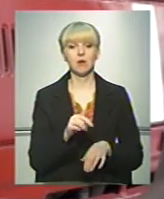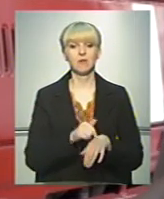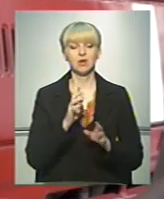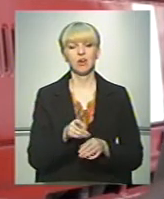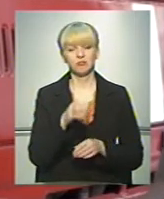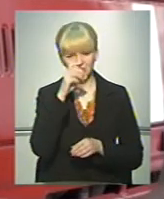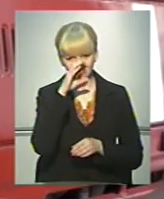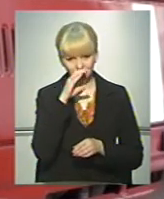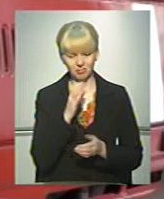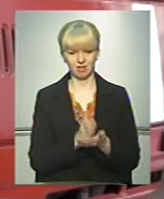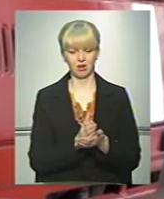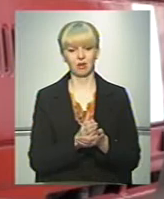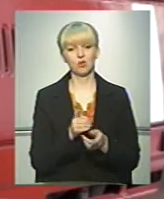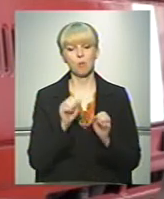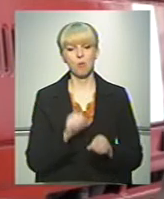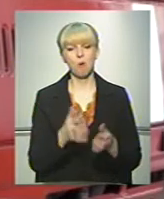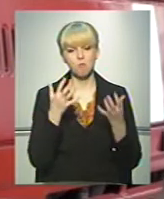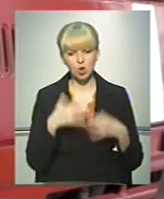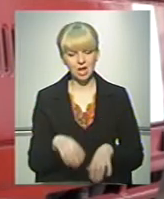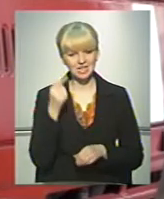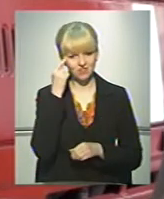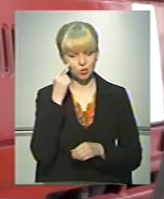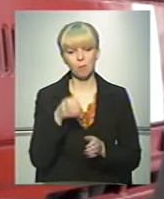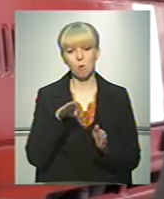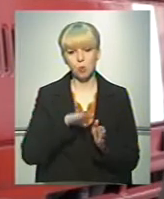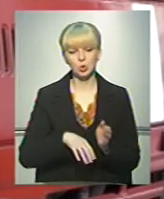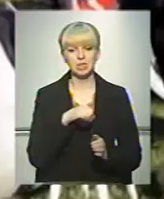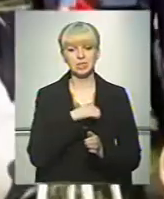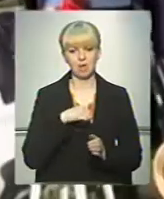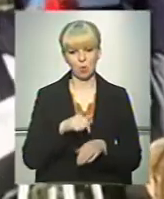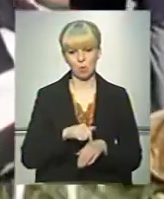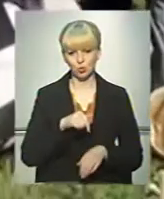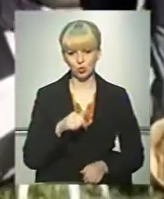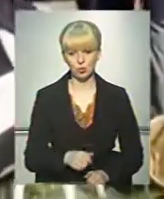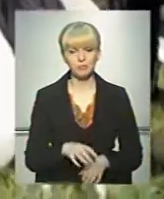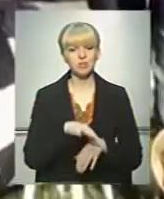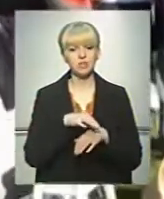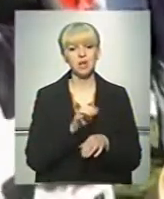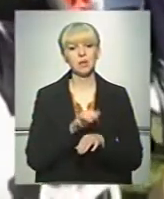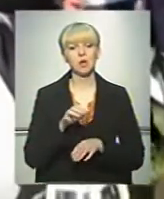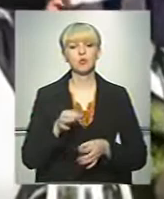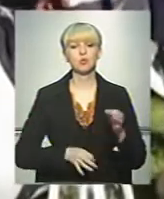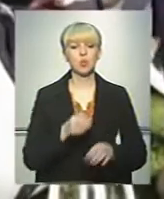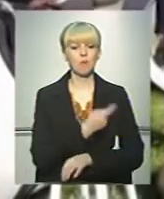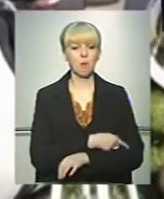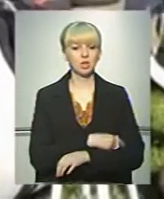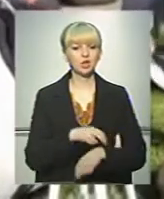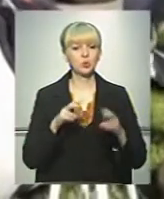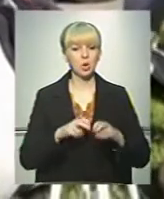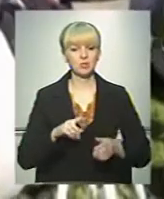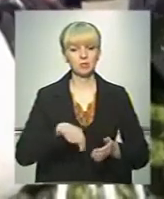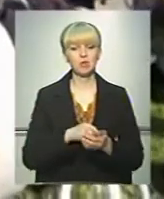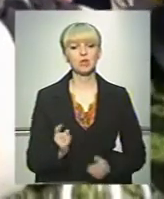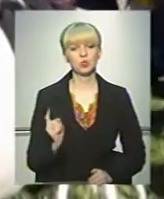стає погано, що в неї вона може втратити свідомість чи погіршиться самопочуття. Тіла направлено на судово-медичну експертизу в